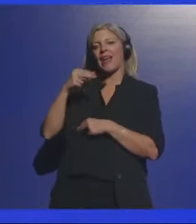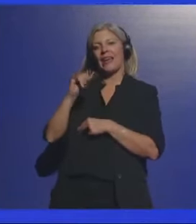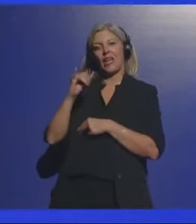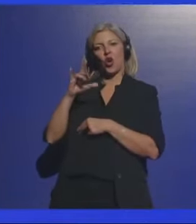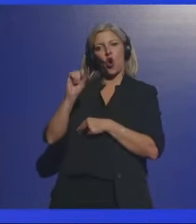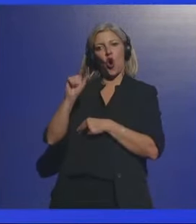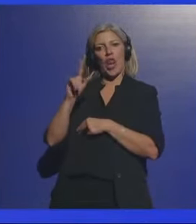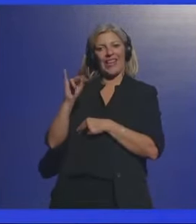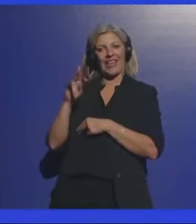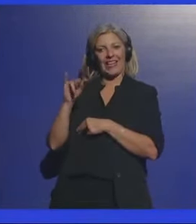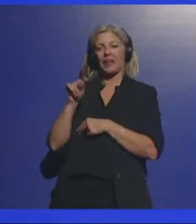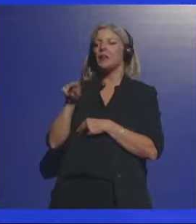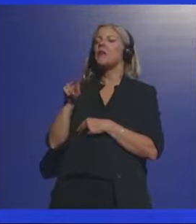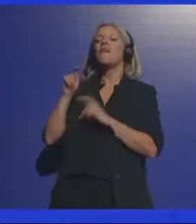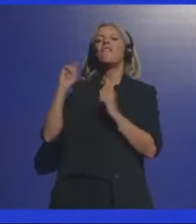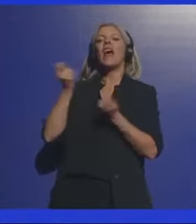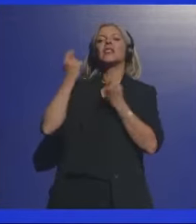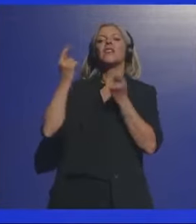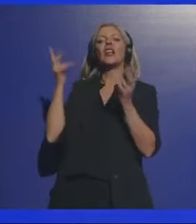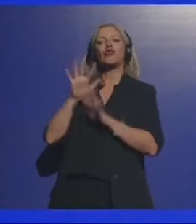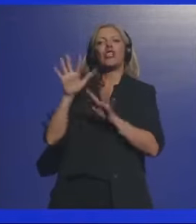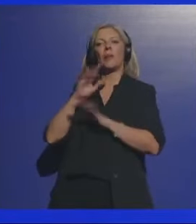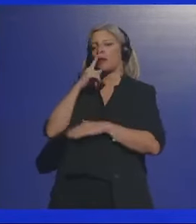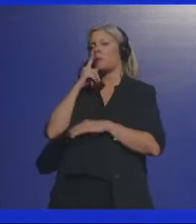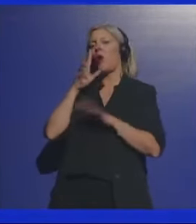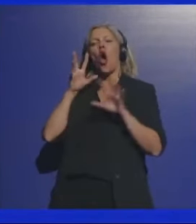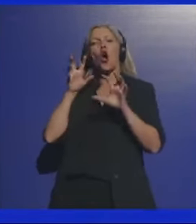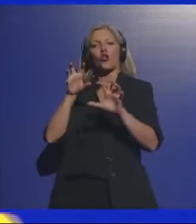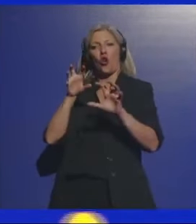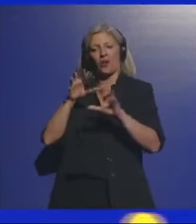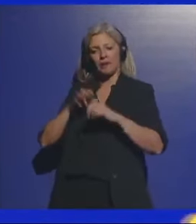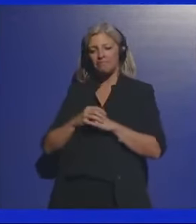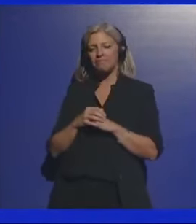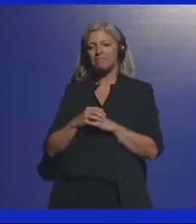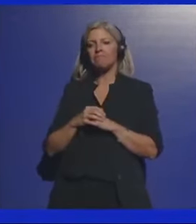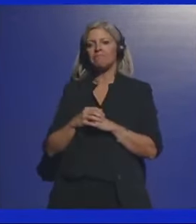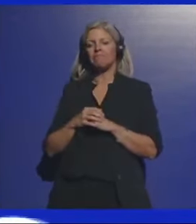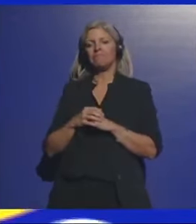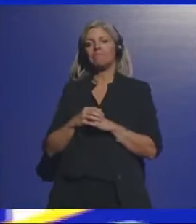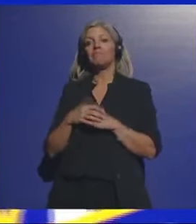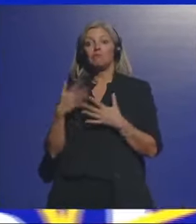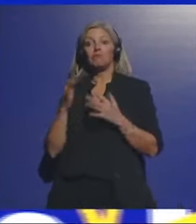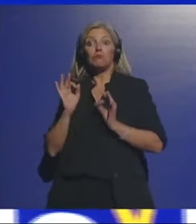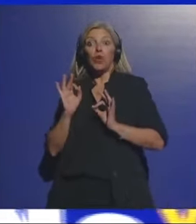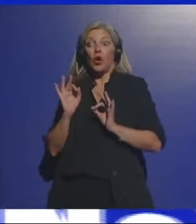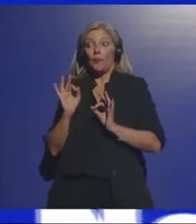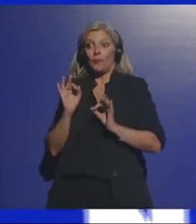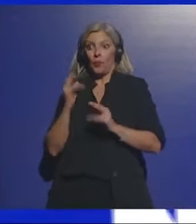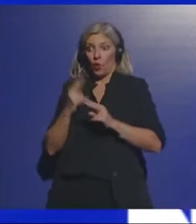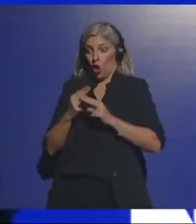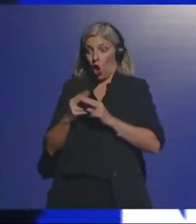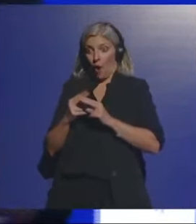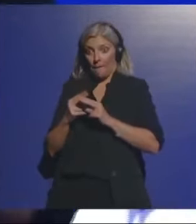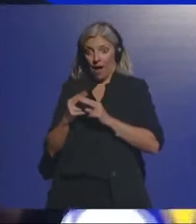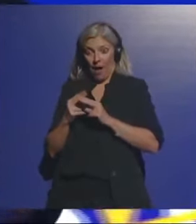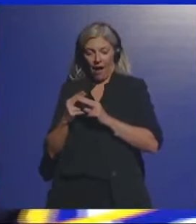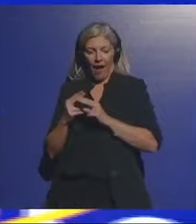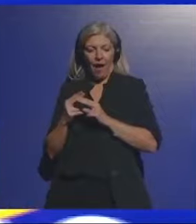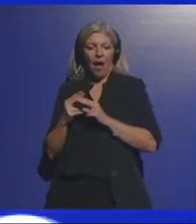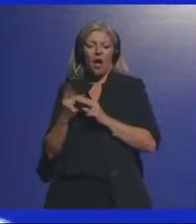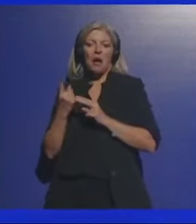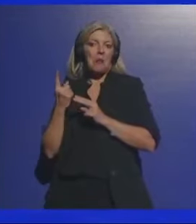aveva organizzato un Festival cinematografico dell'horror e c'erano arrivati a Roma questi